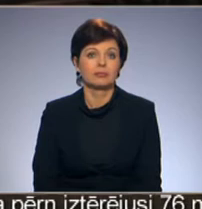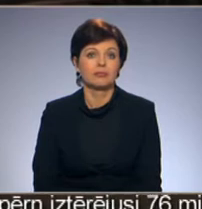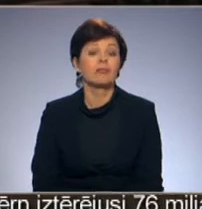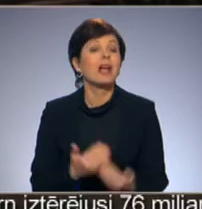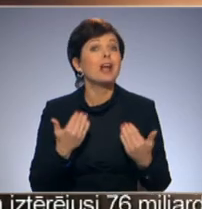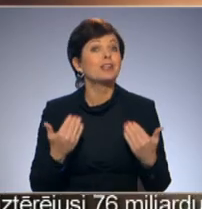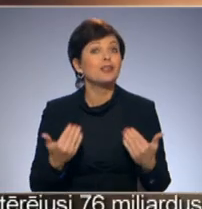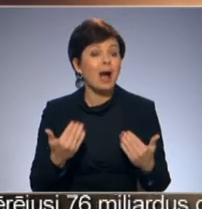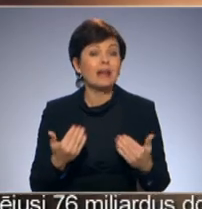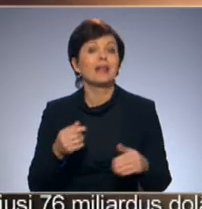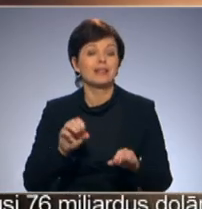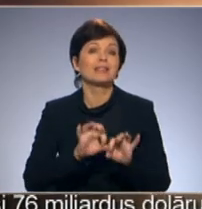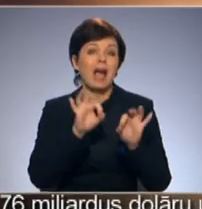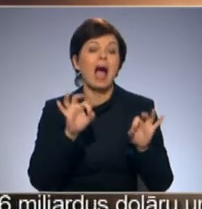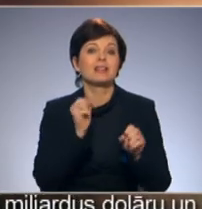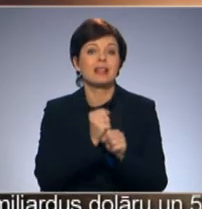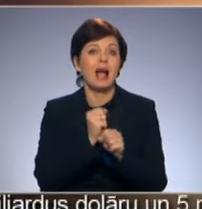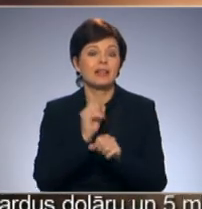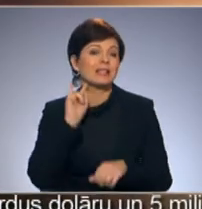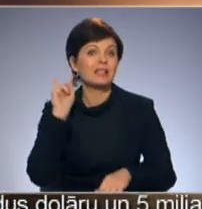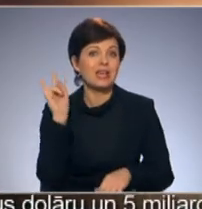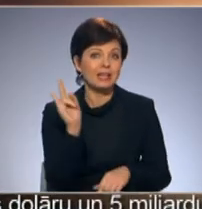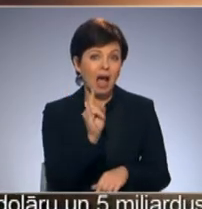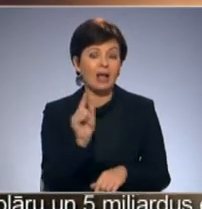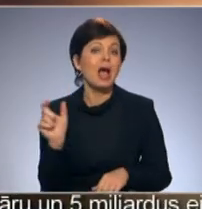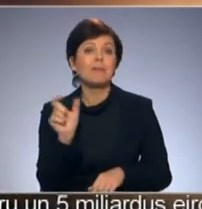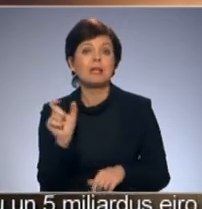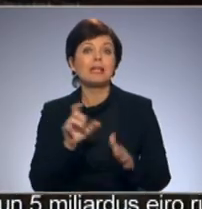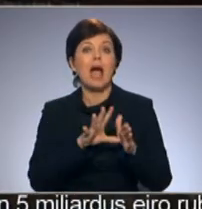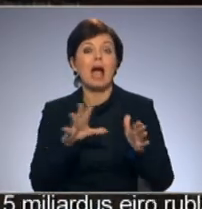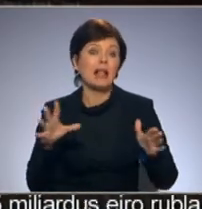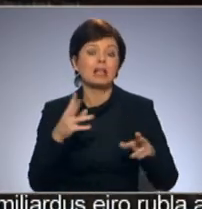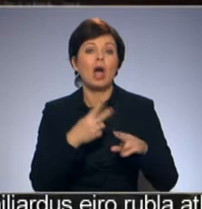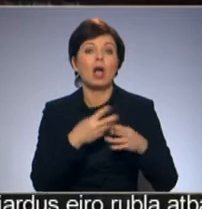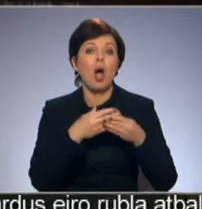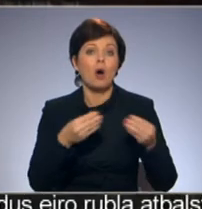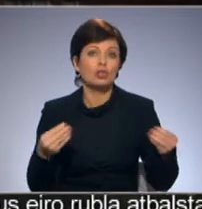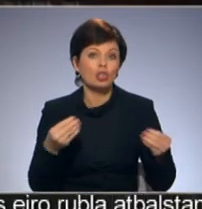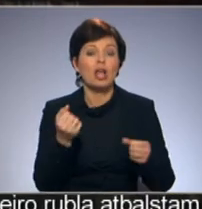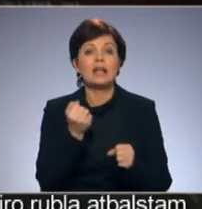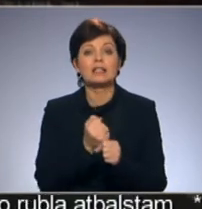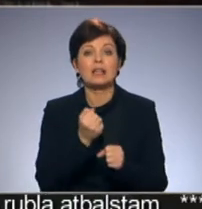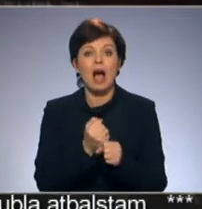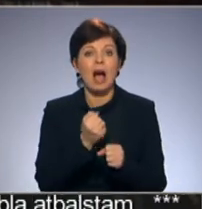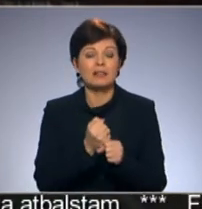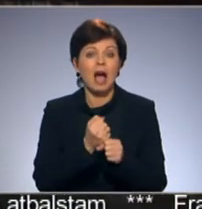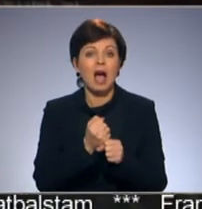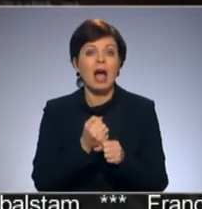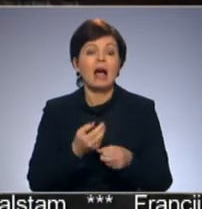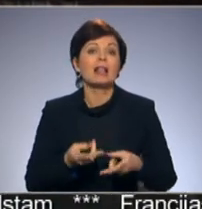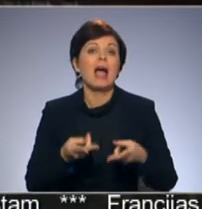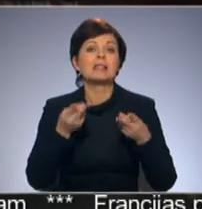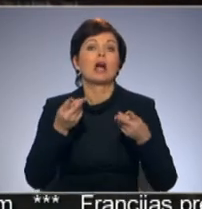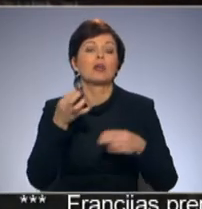Šodien simboliski tika iedarbināts arī signāls, kas atskan brīžos, kad elektrotērauda kausēšanas cehā darbojas lejceltnis. Tomēr